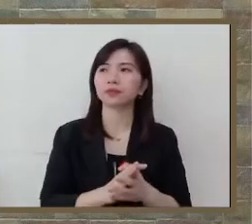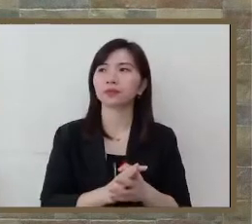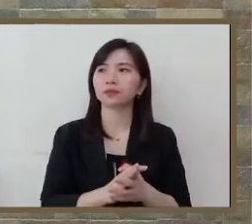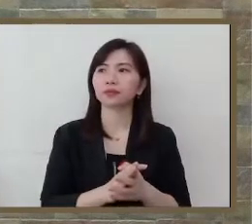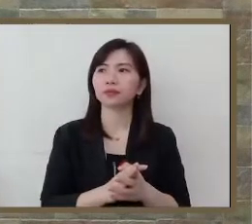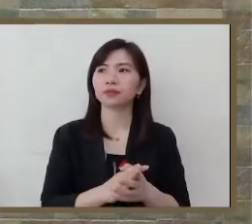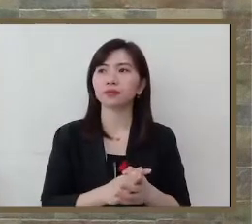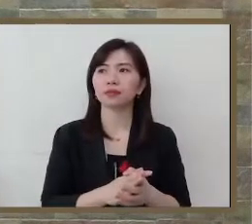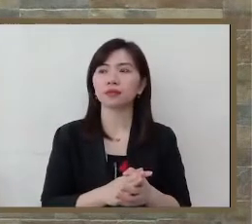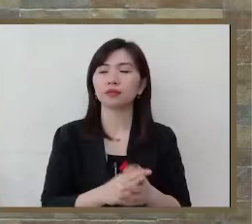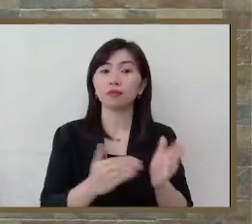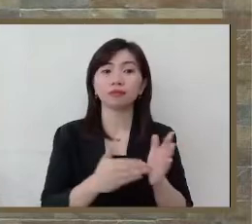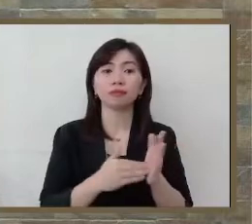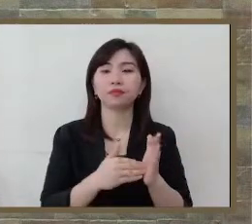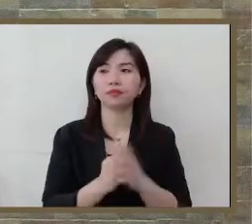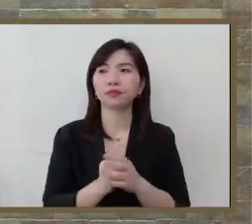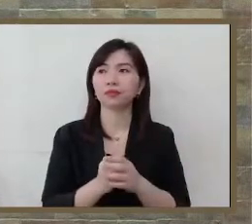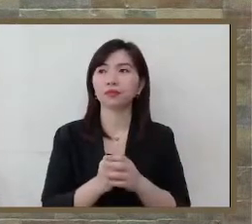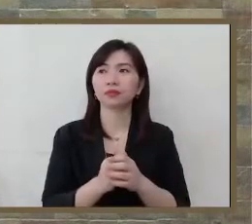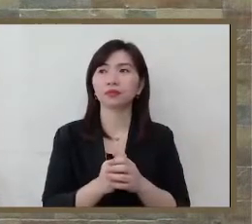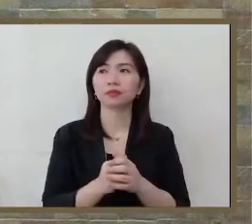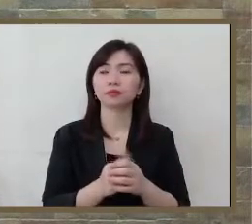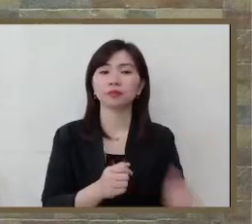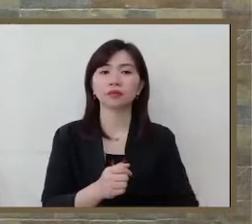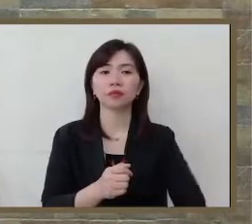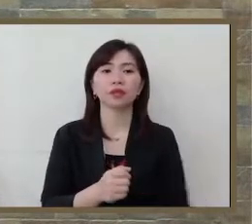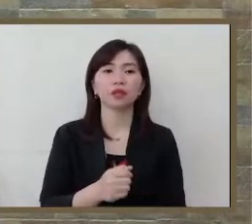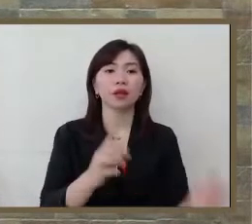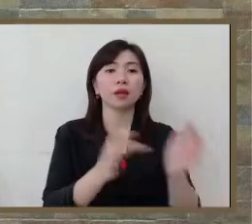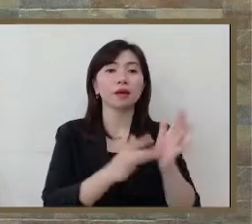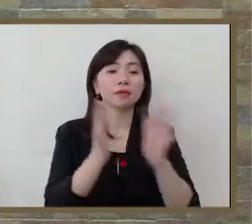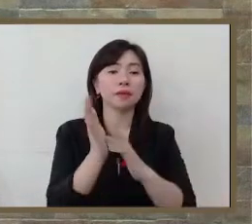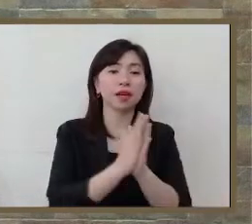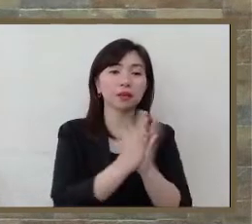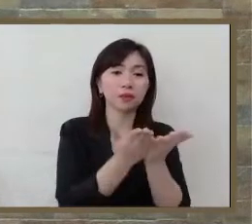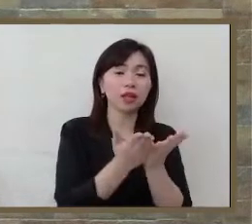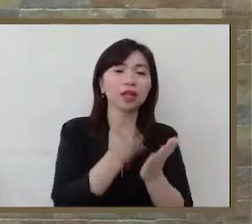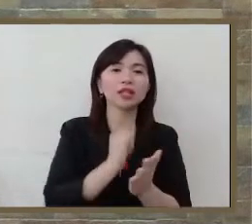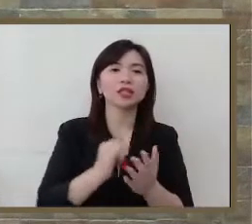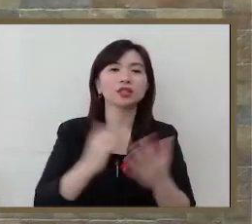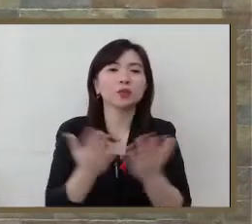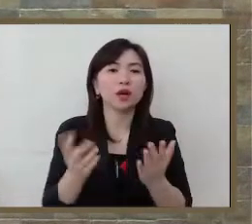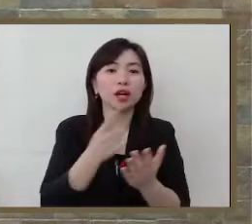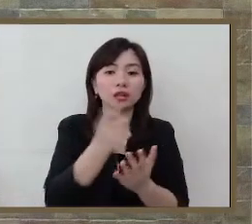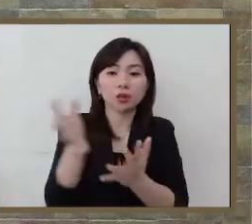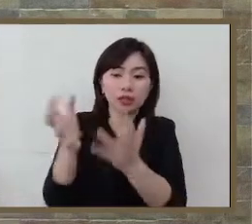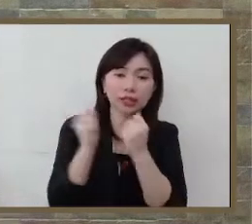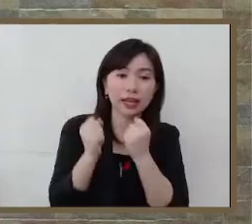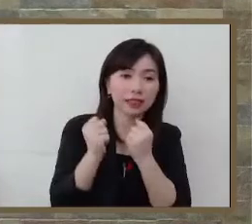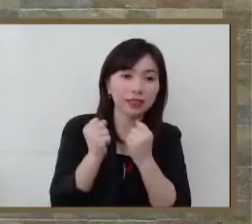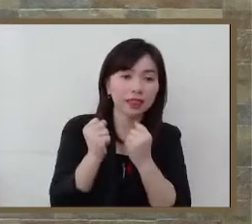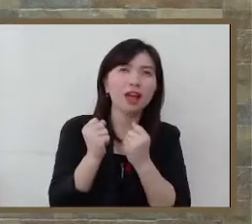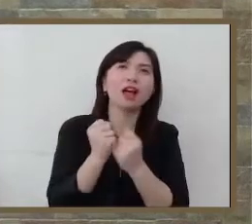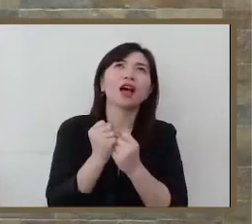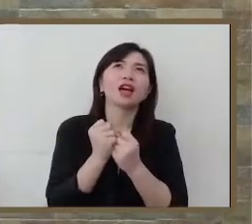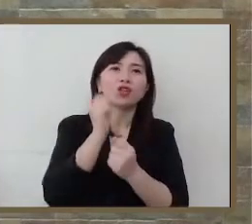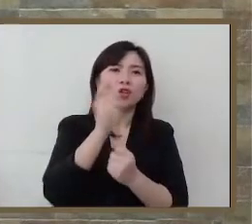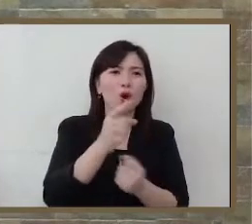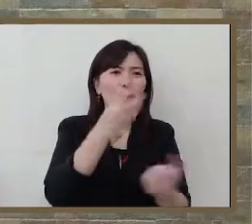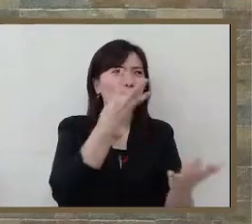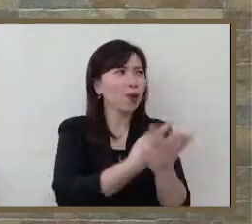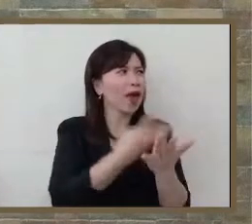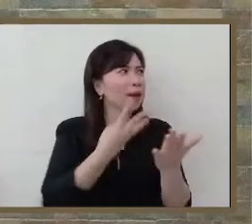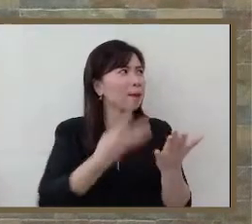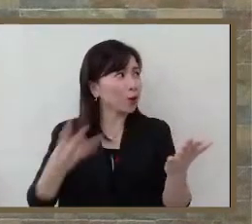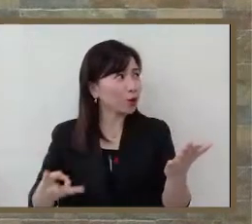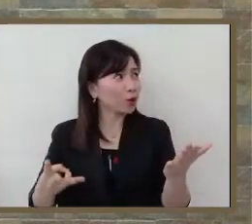Bakit armory? Ito ang kuhaan mo ng sandata na panlaban sa Diablo. You